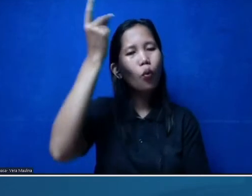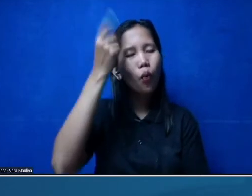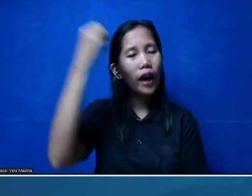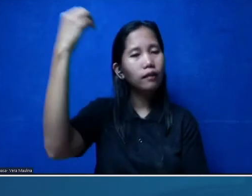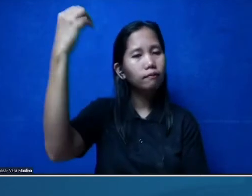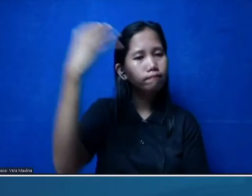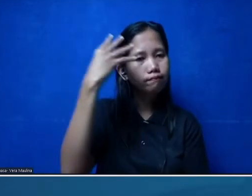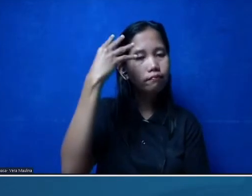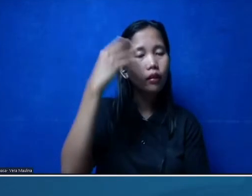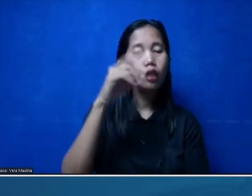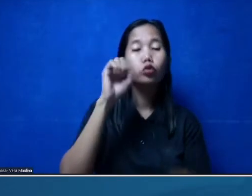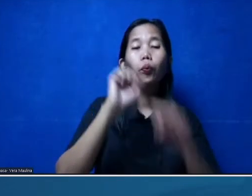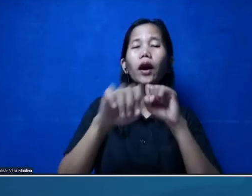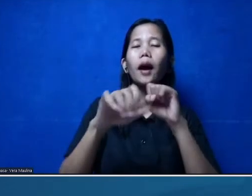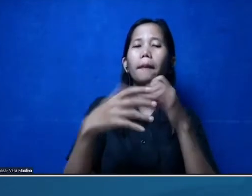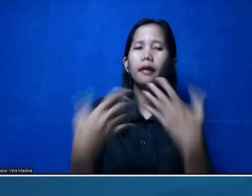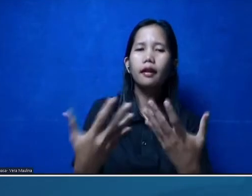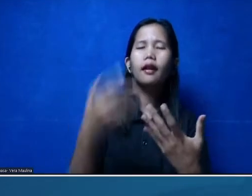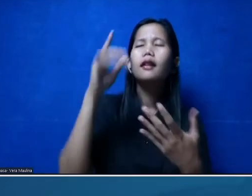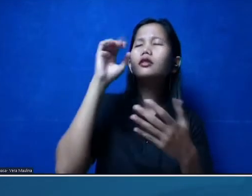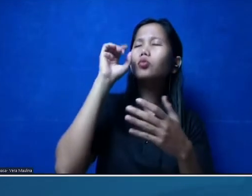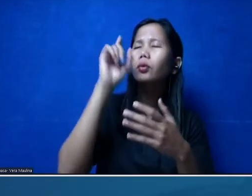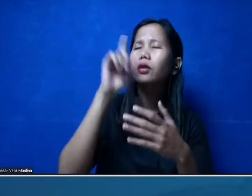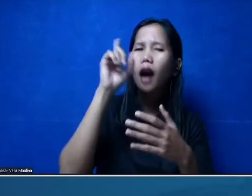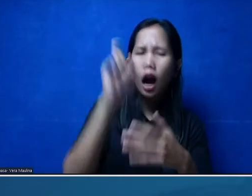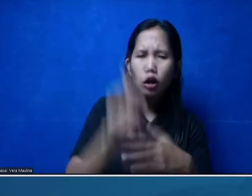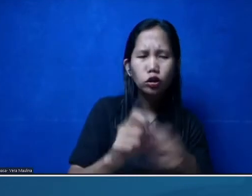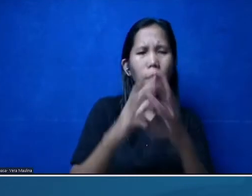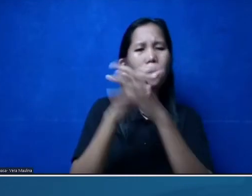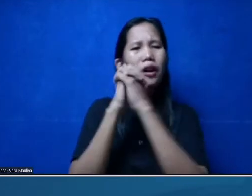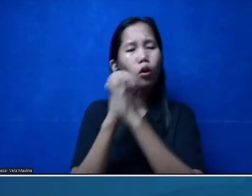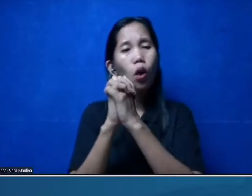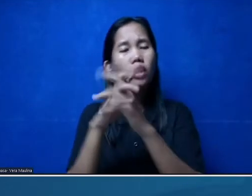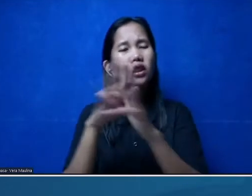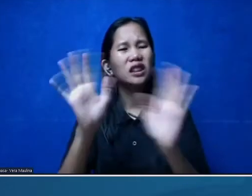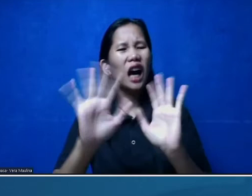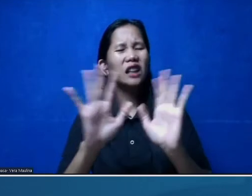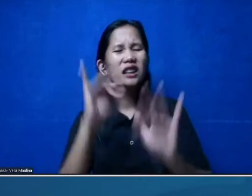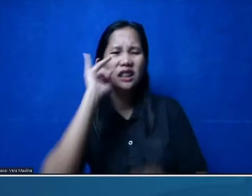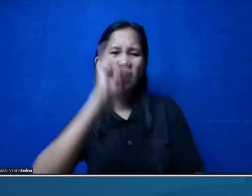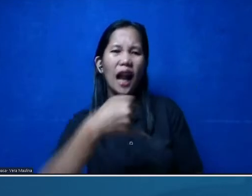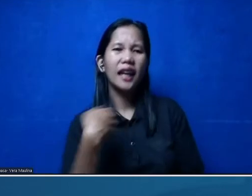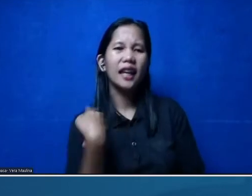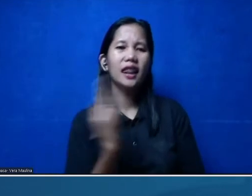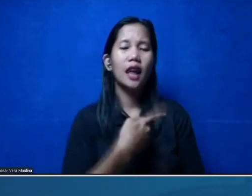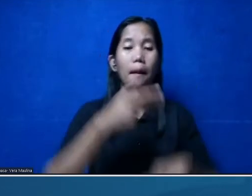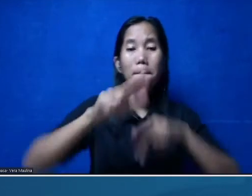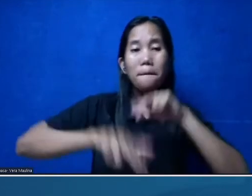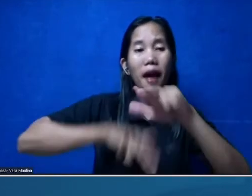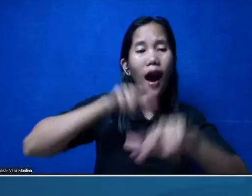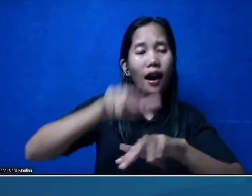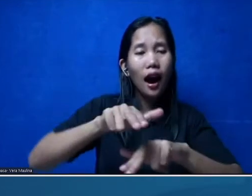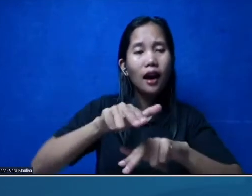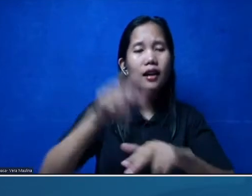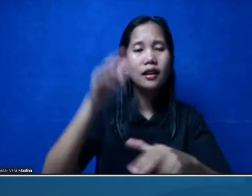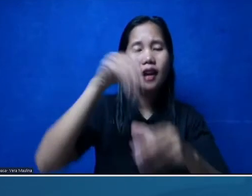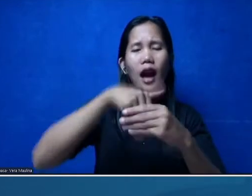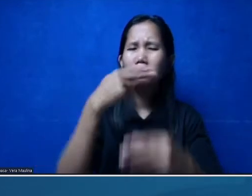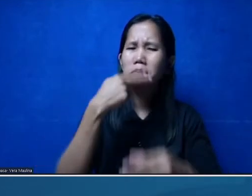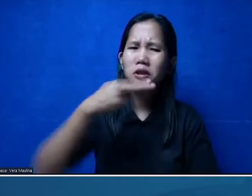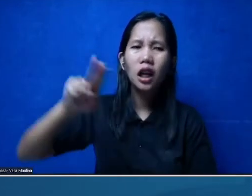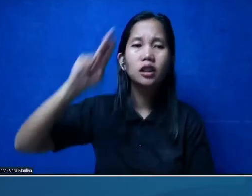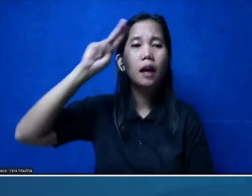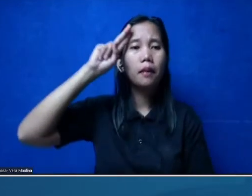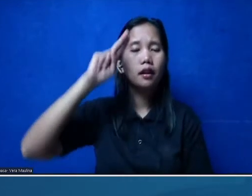terima karena persoalan Adam dan Hawa berdosa adalah poin yang bukan selalu memakan buah pengetahuan buat pegang baik